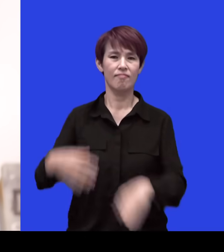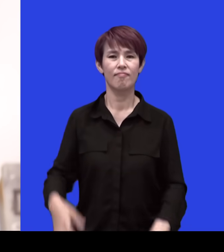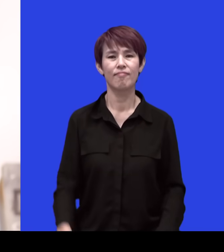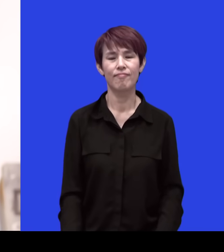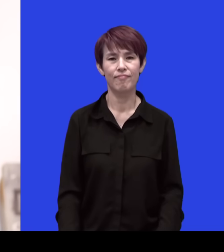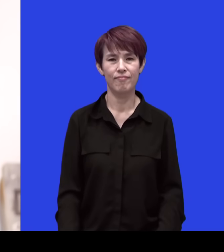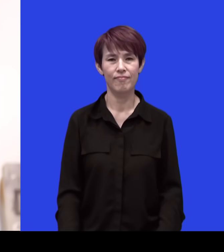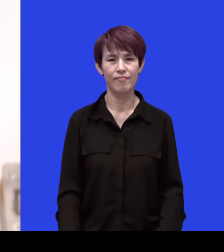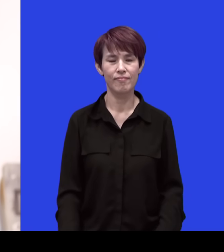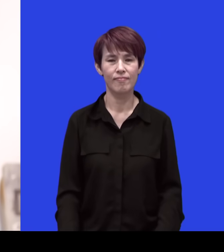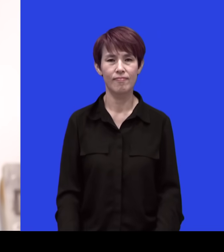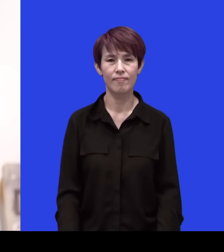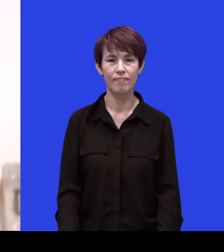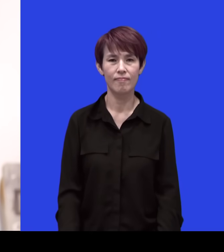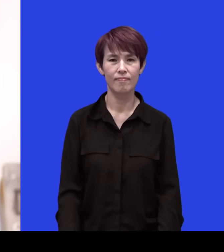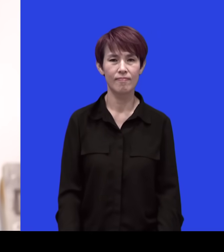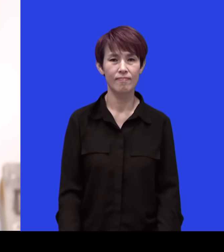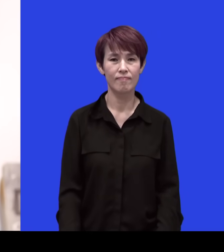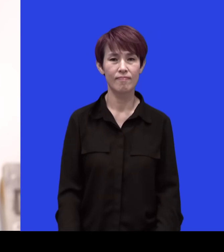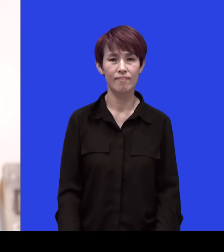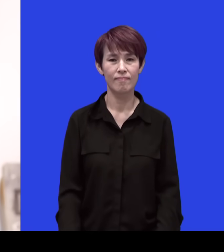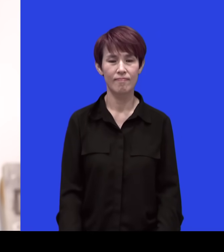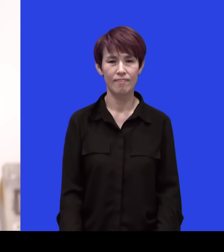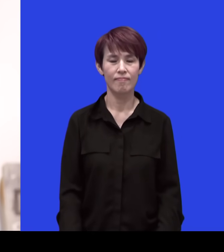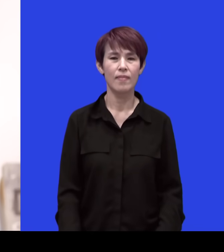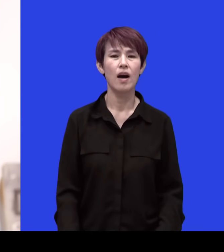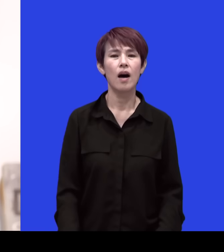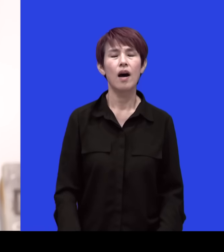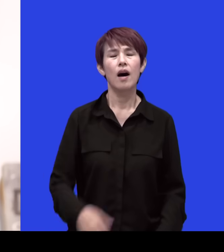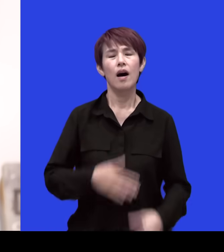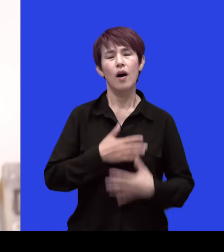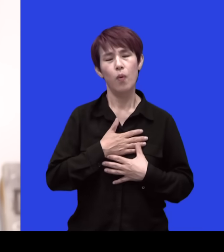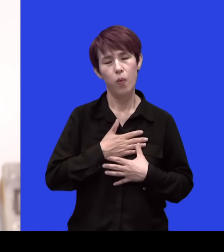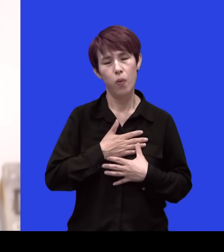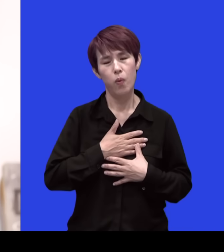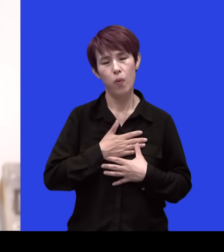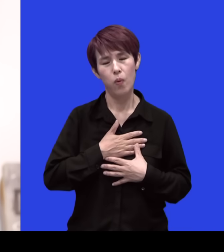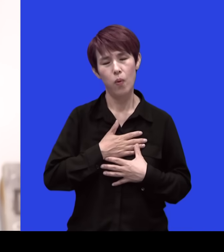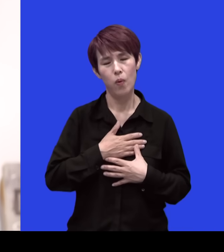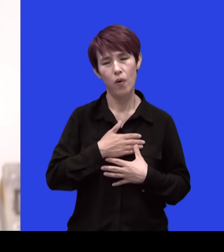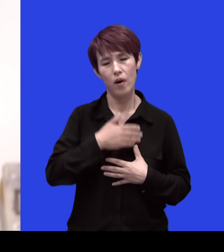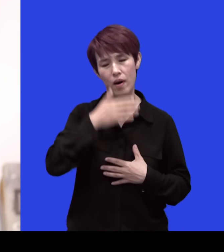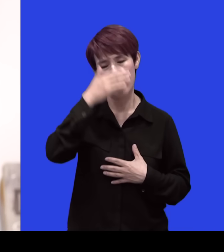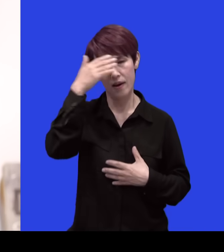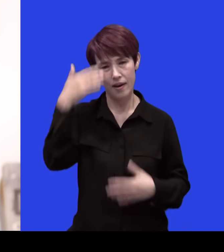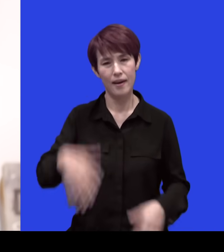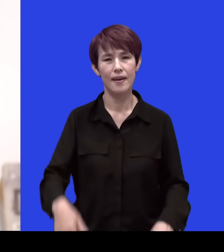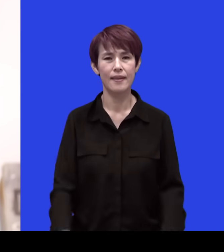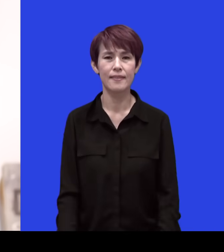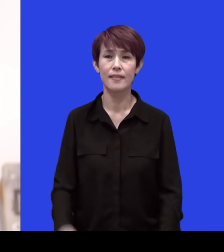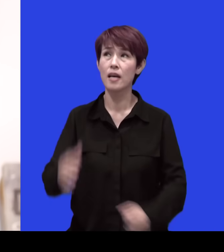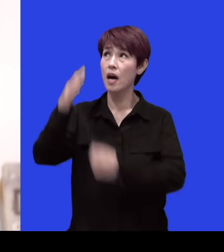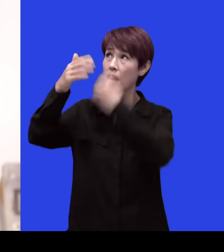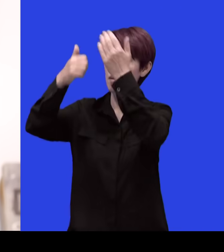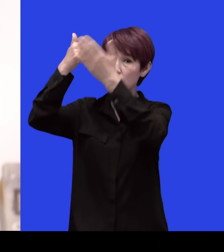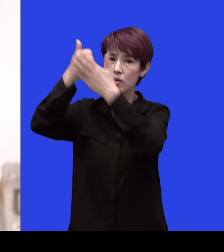그 음성을 듣고 나니까 이제 마음이 좀 안도가 되는 거죠. 예. 그래서 정말로 하나님이 키우셨어요. 예. 근데